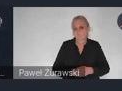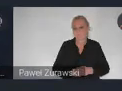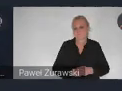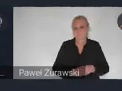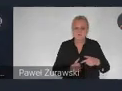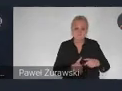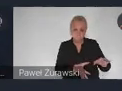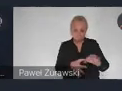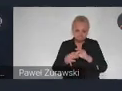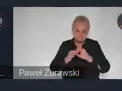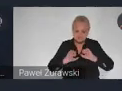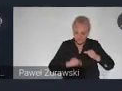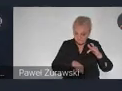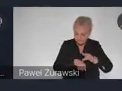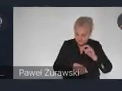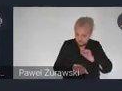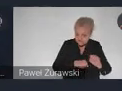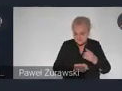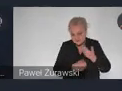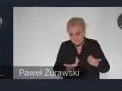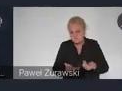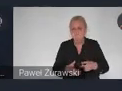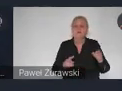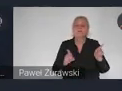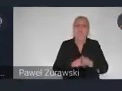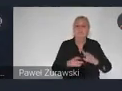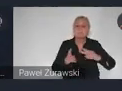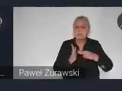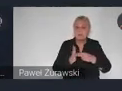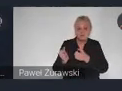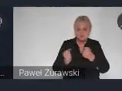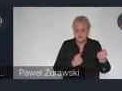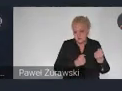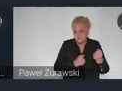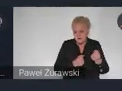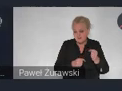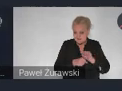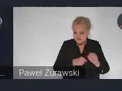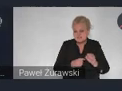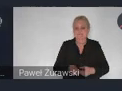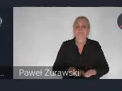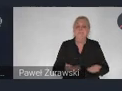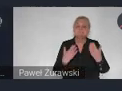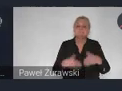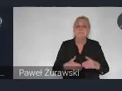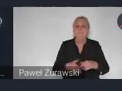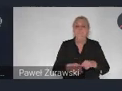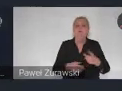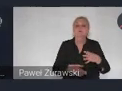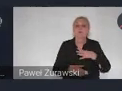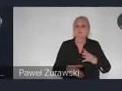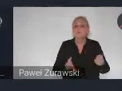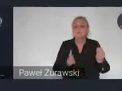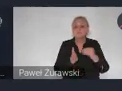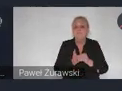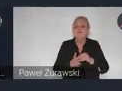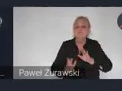jest spójność działań rezultatów czy jest plan utrzymania trwałości czy zostały uwzględnione